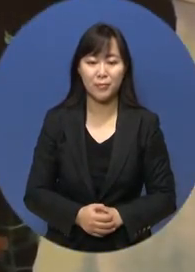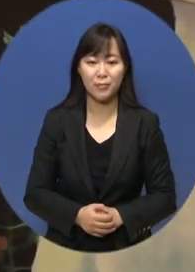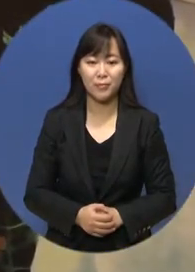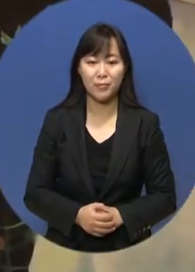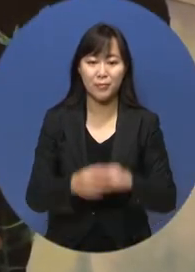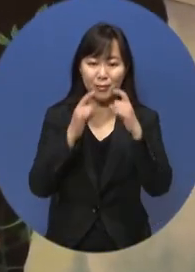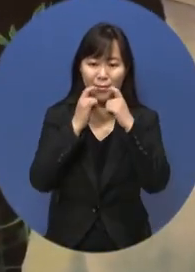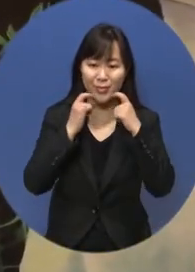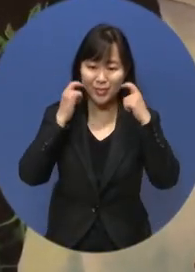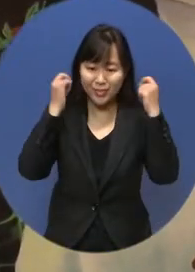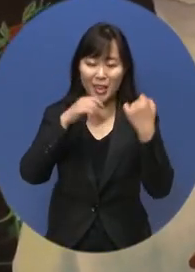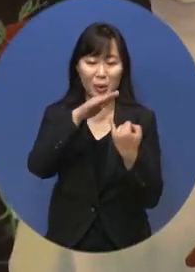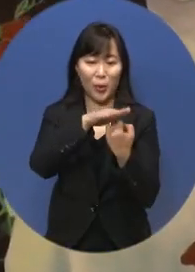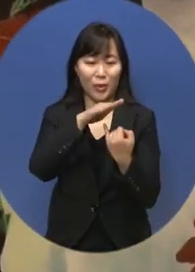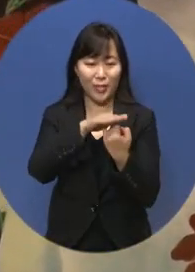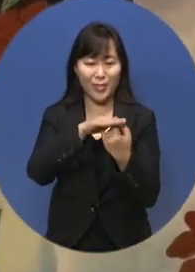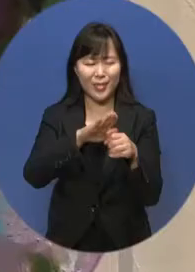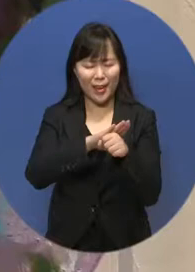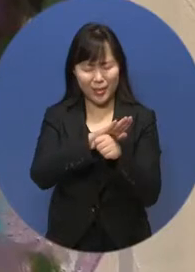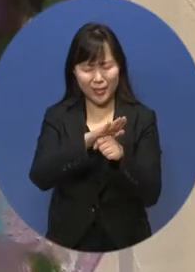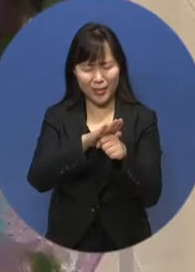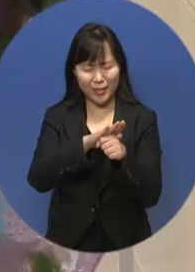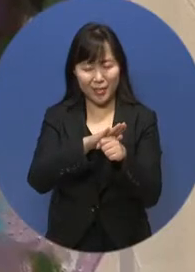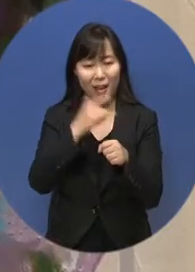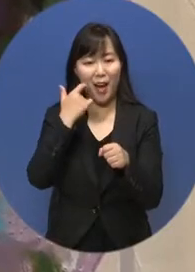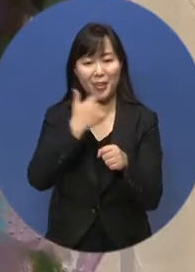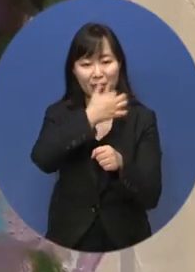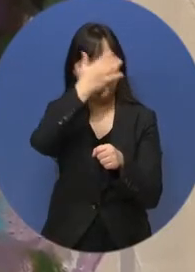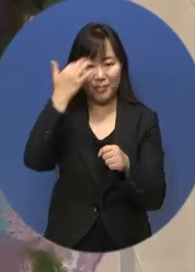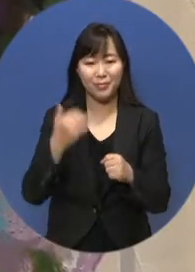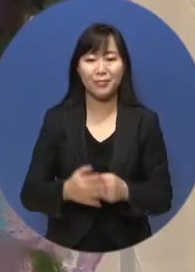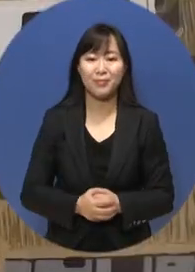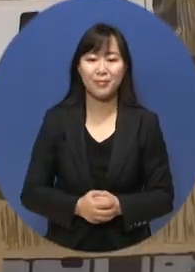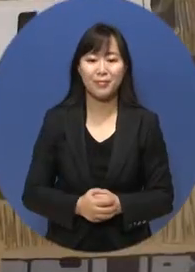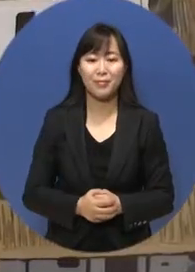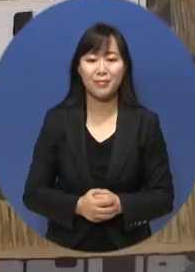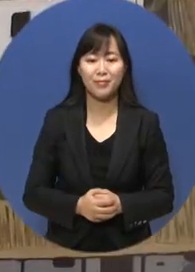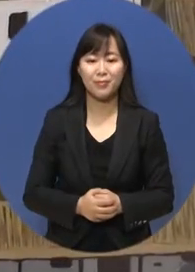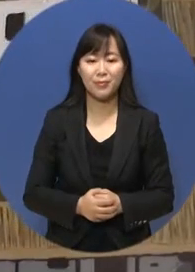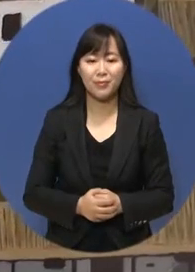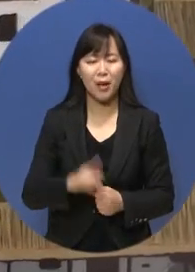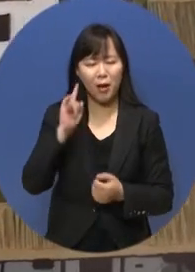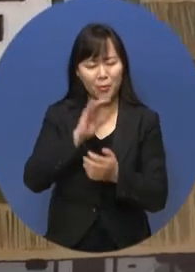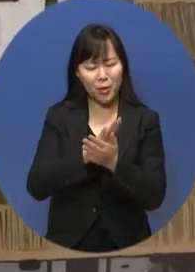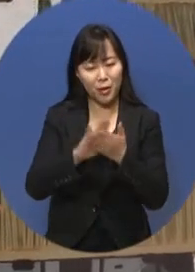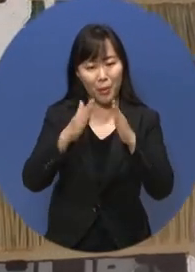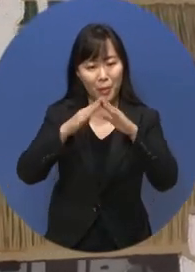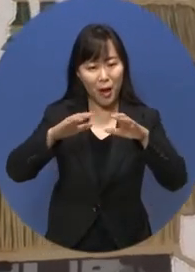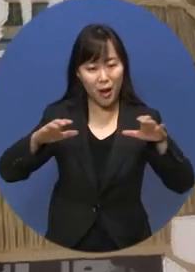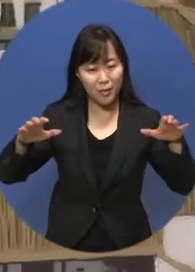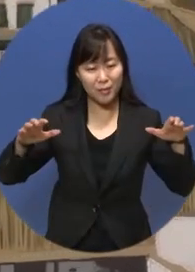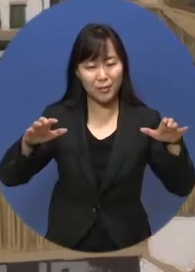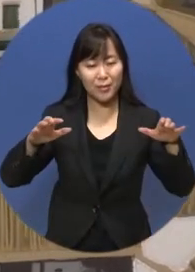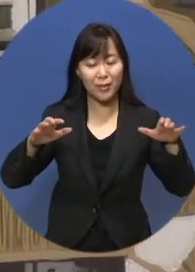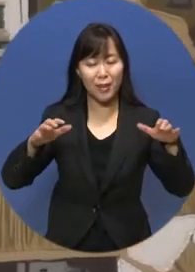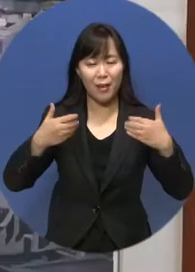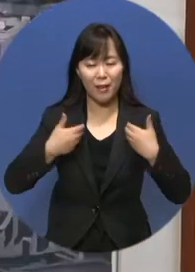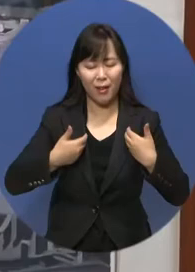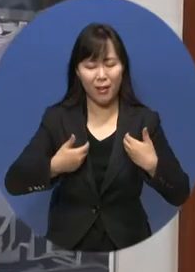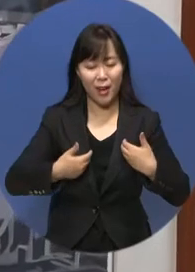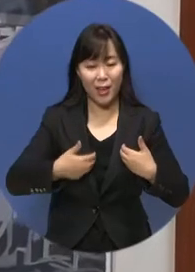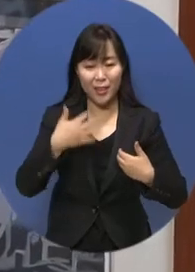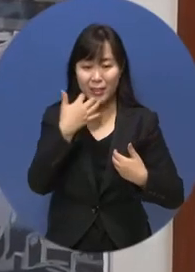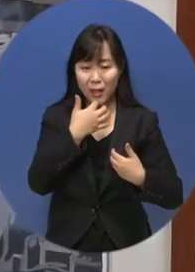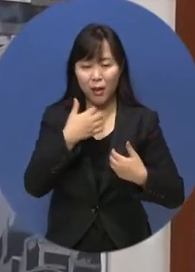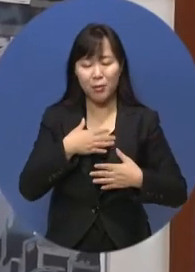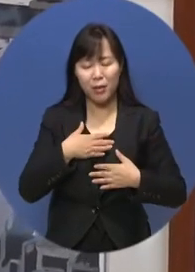환하게 웃고 있는 소녀는 사랑스럽고 아름답습니다. 평화로운 마을 은은한 색채의 판화는